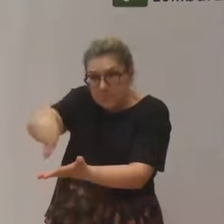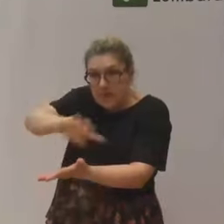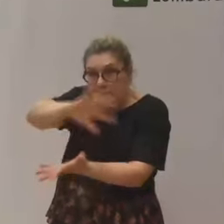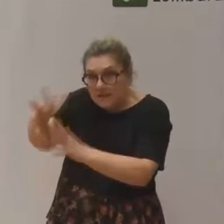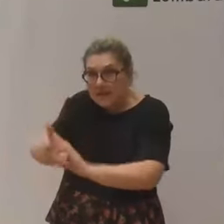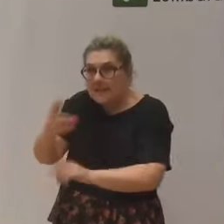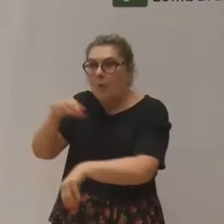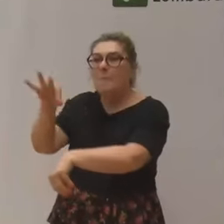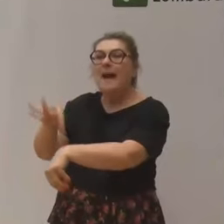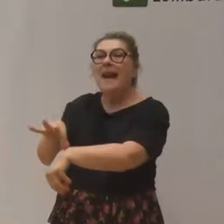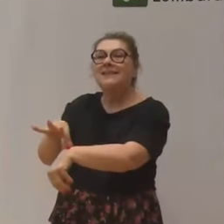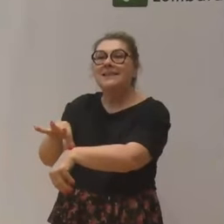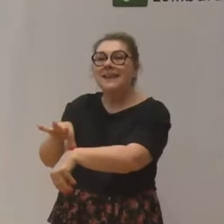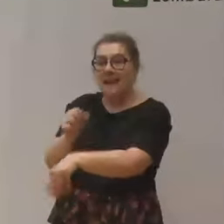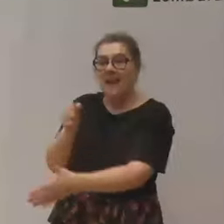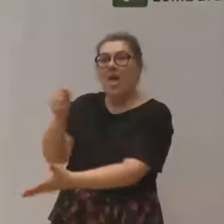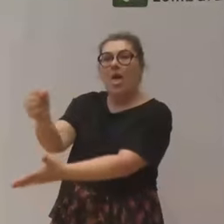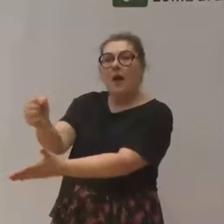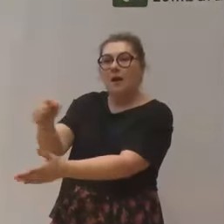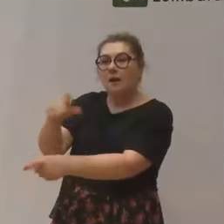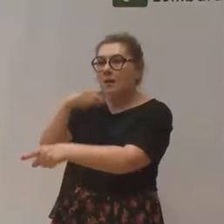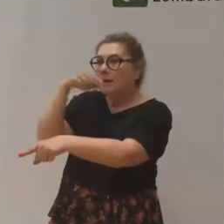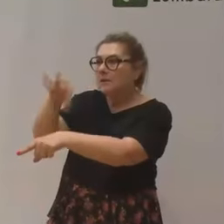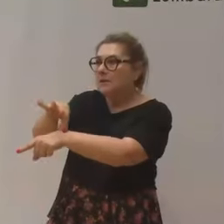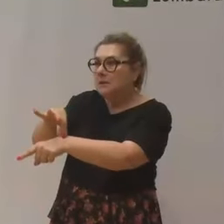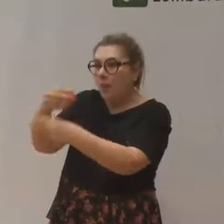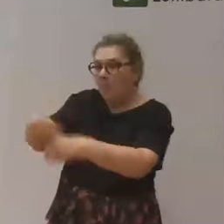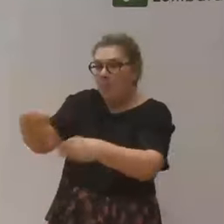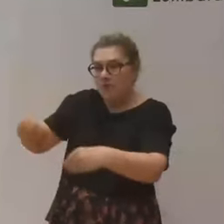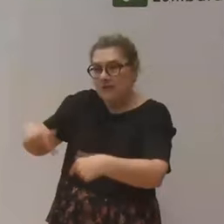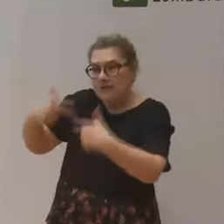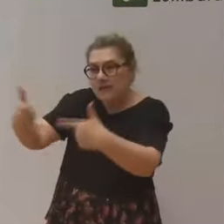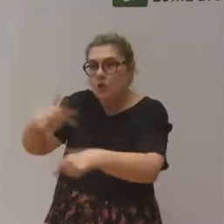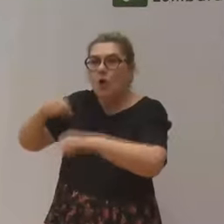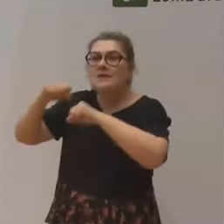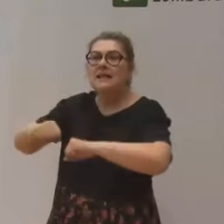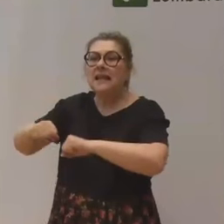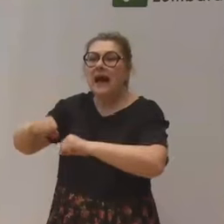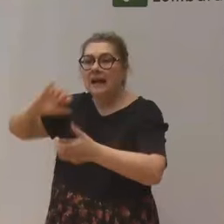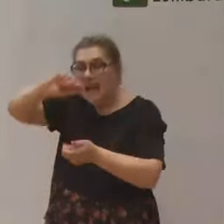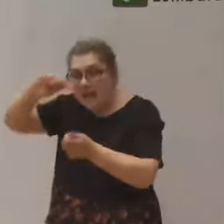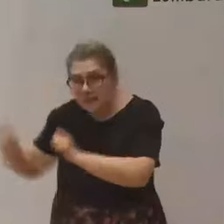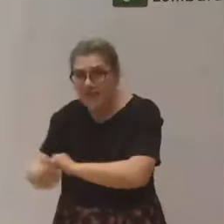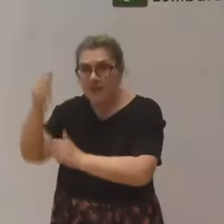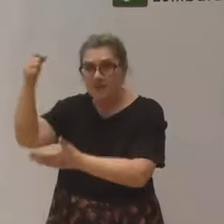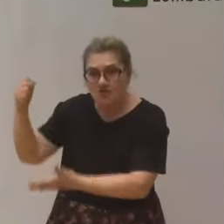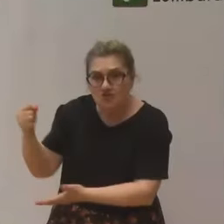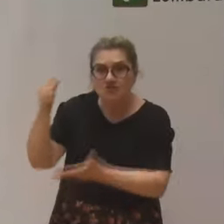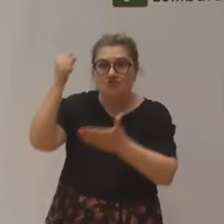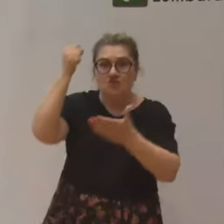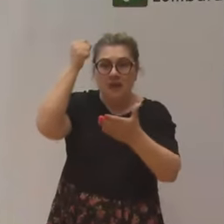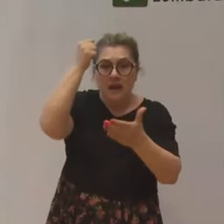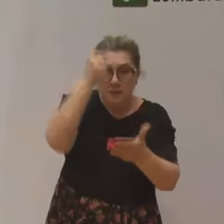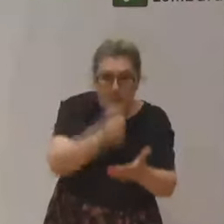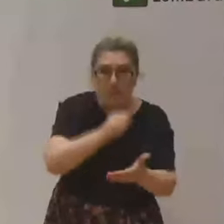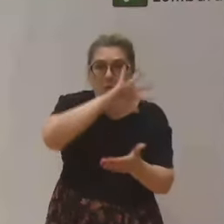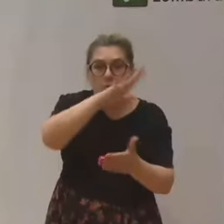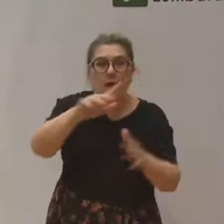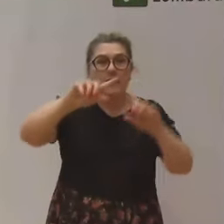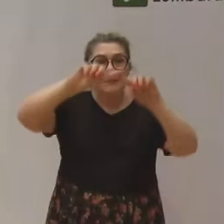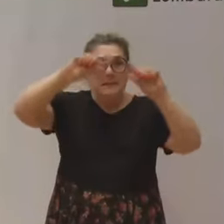diagnosi, in prestazioni esclusivamente sanitarie, vengano invece attratte in una